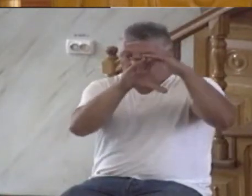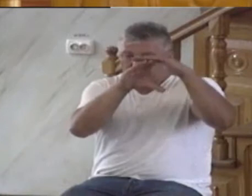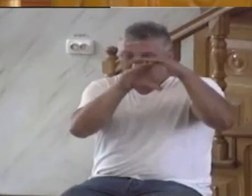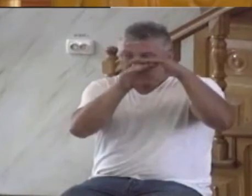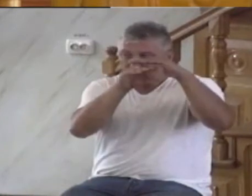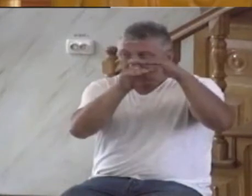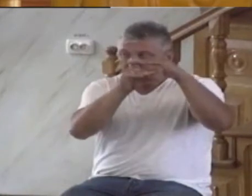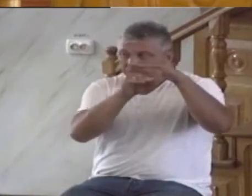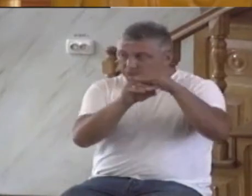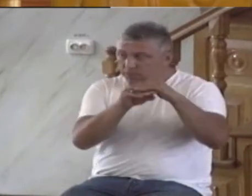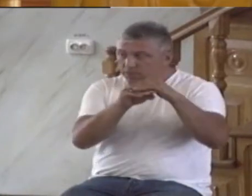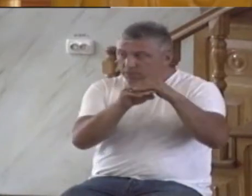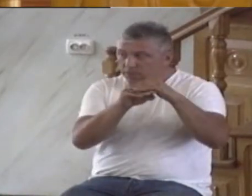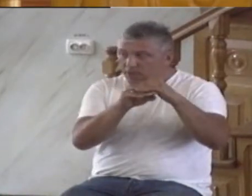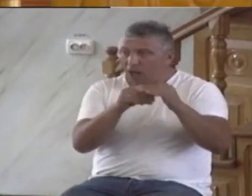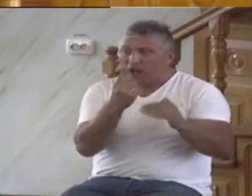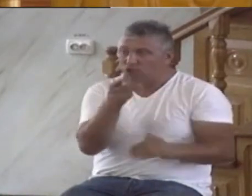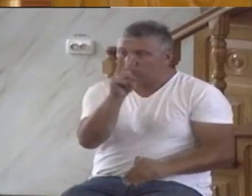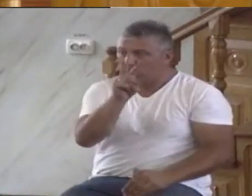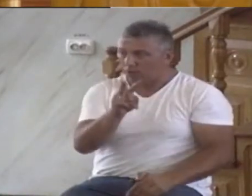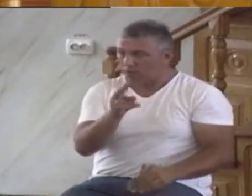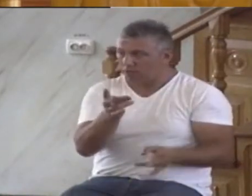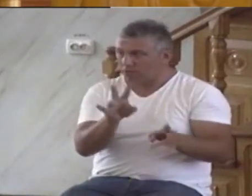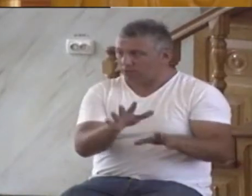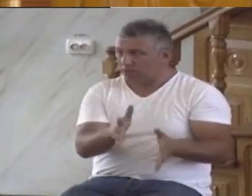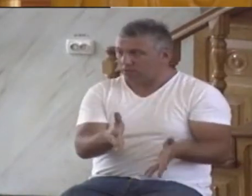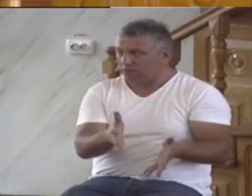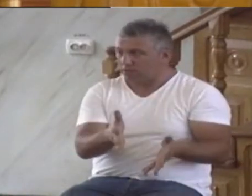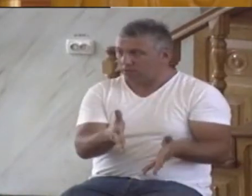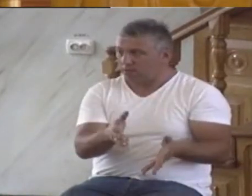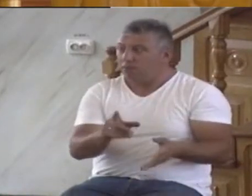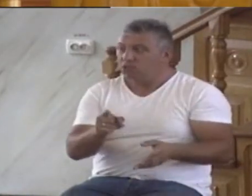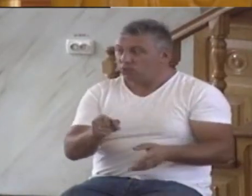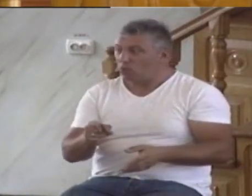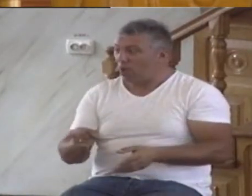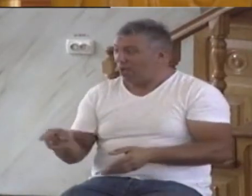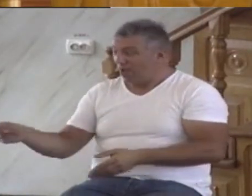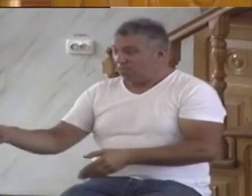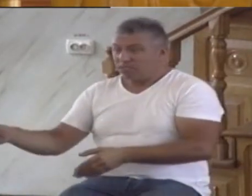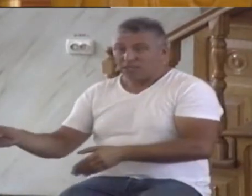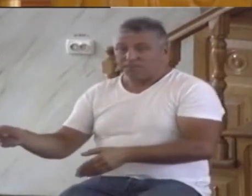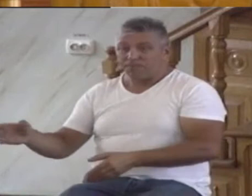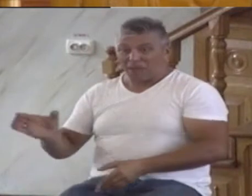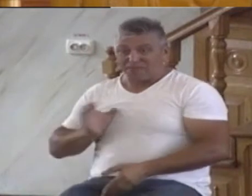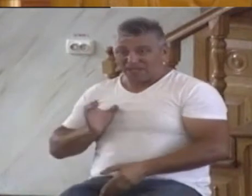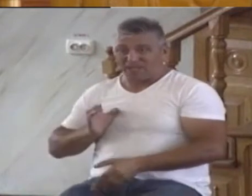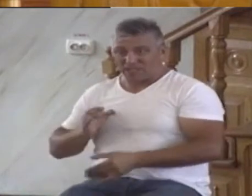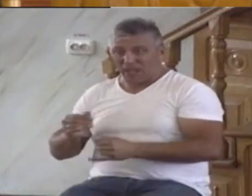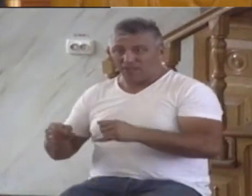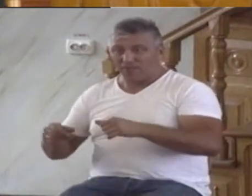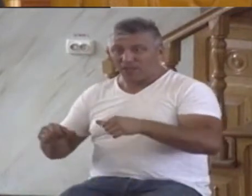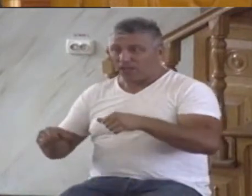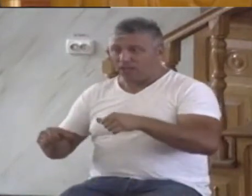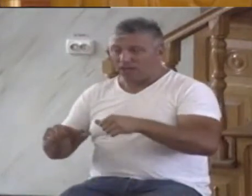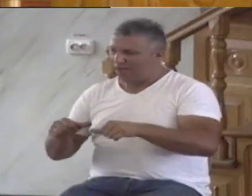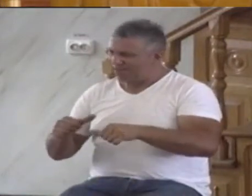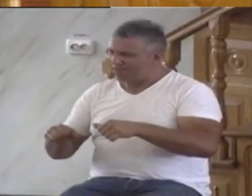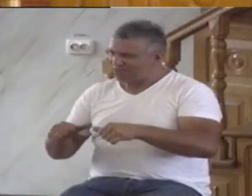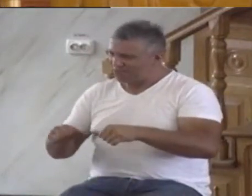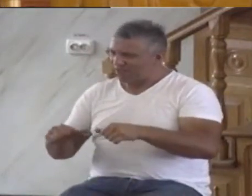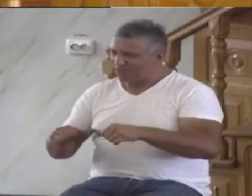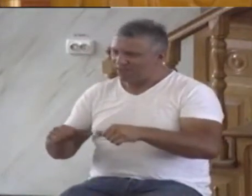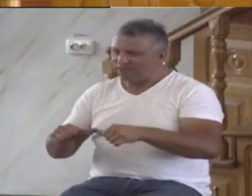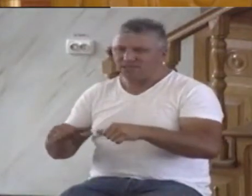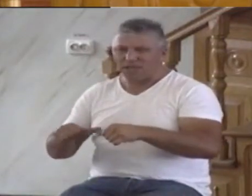Все, что качала эта вышка, он отдавал нуждающимся и спонсировал проповедь